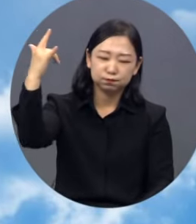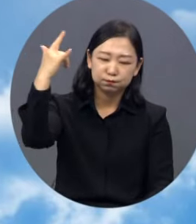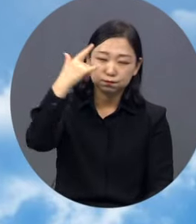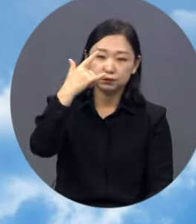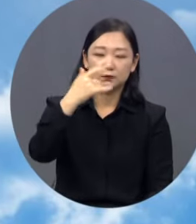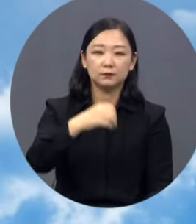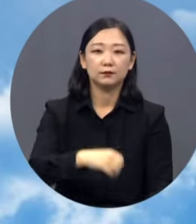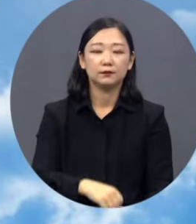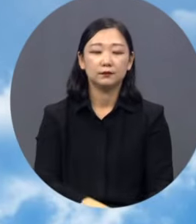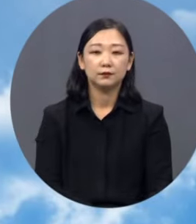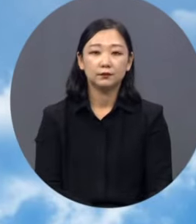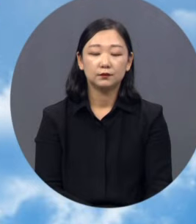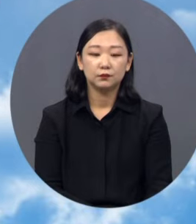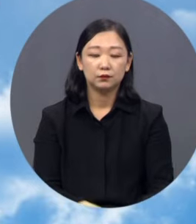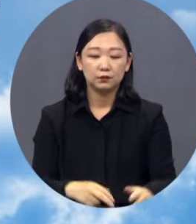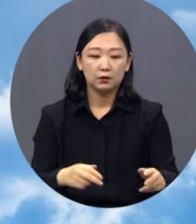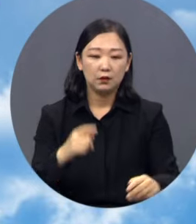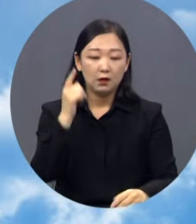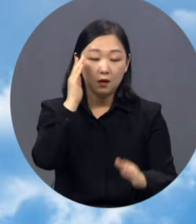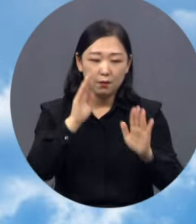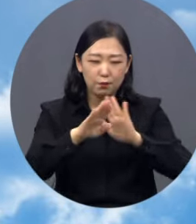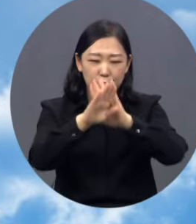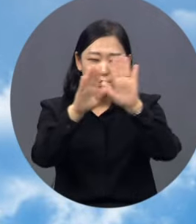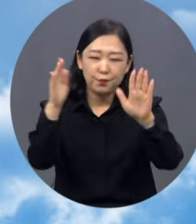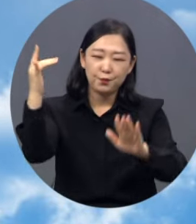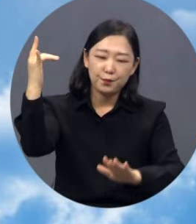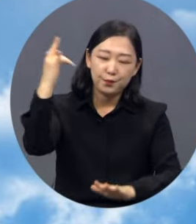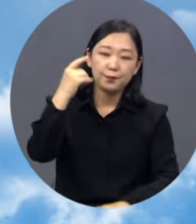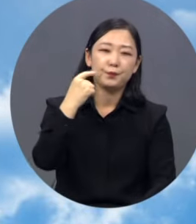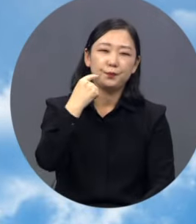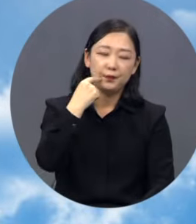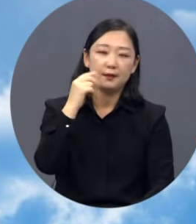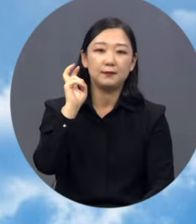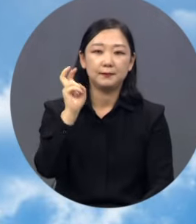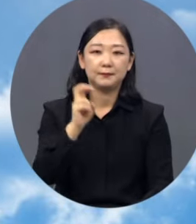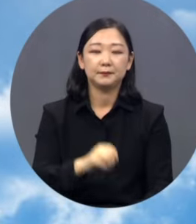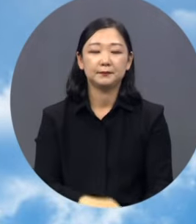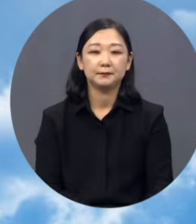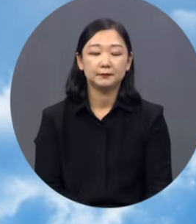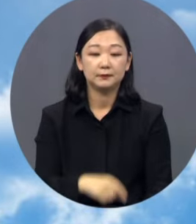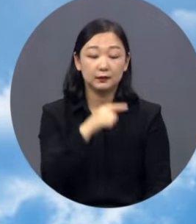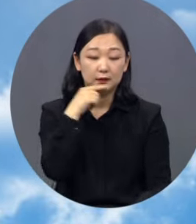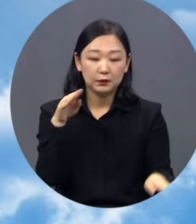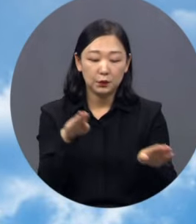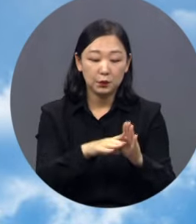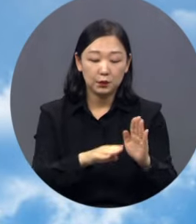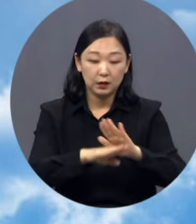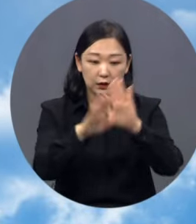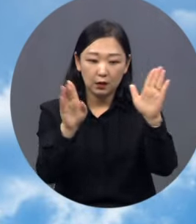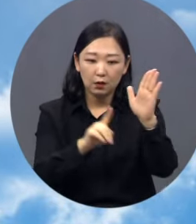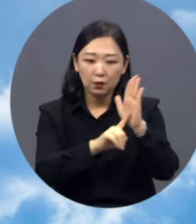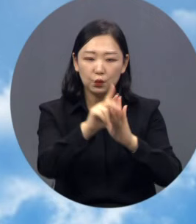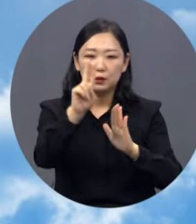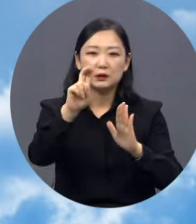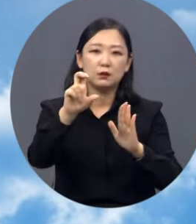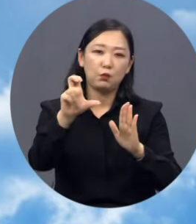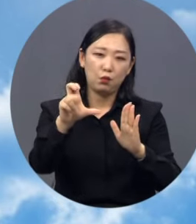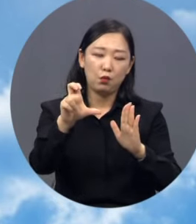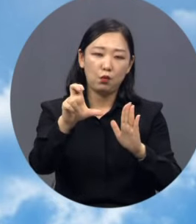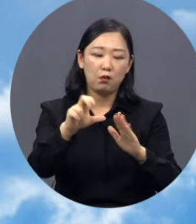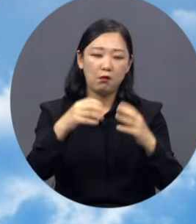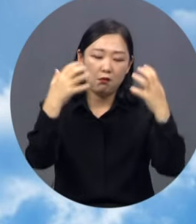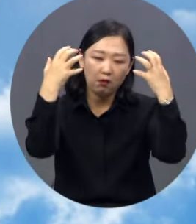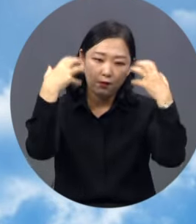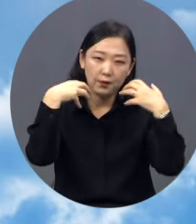거치겠습니다 주말 동안 하늘이 맑아서 자외선이 무척 강하겠습니다 일요일에는 낮기온이 25도까지 오르면서